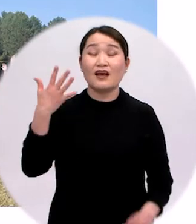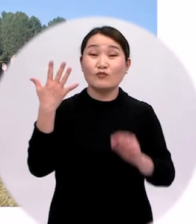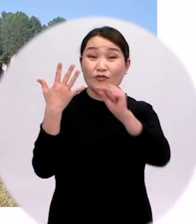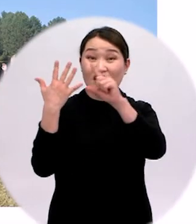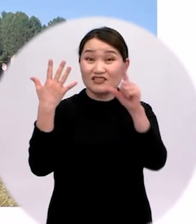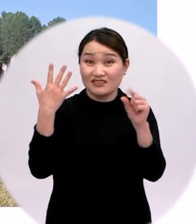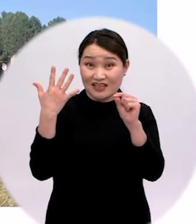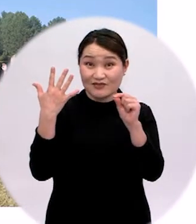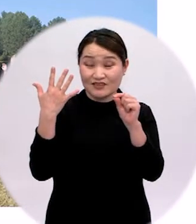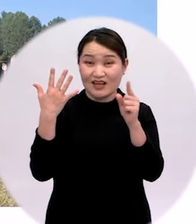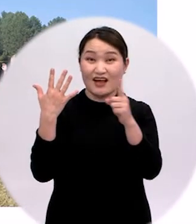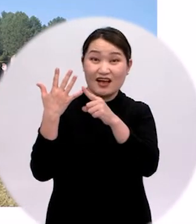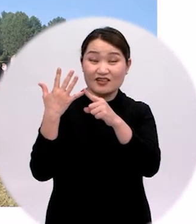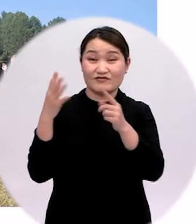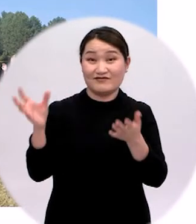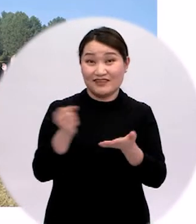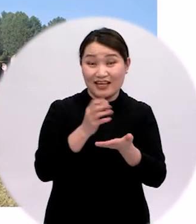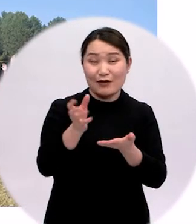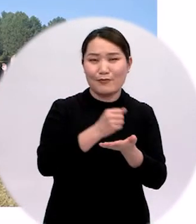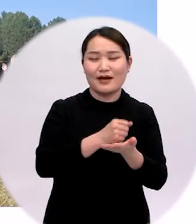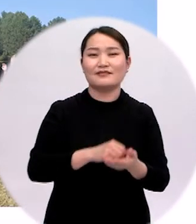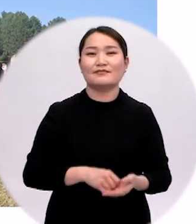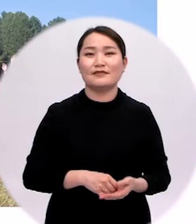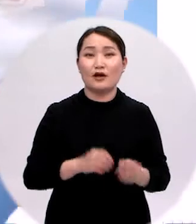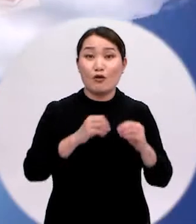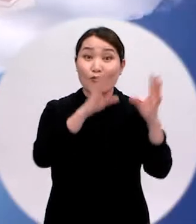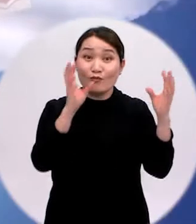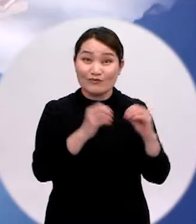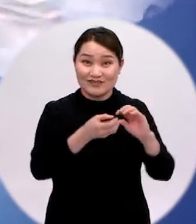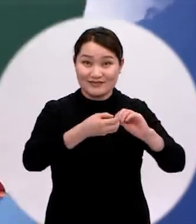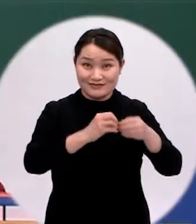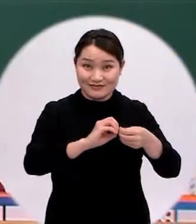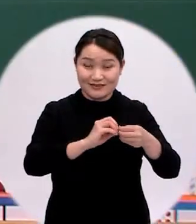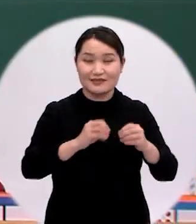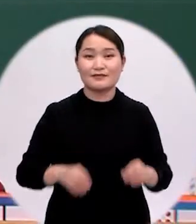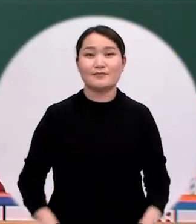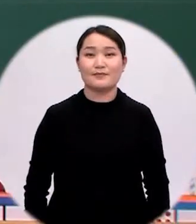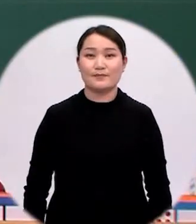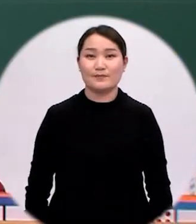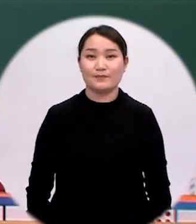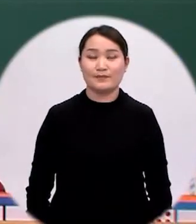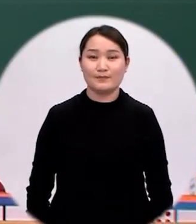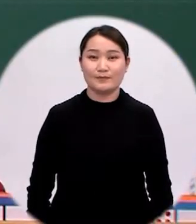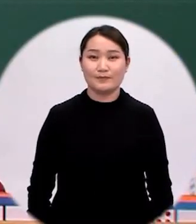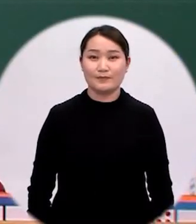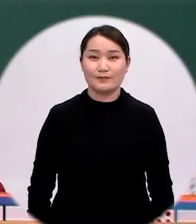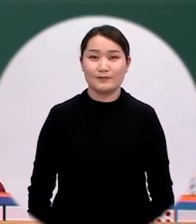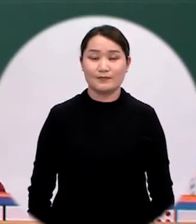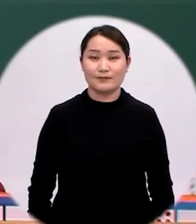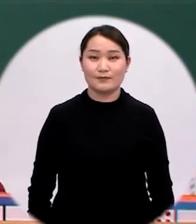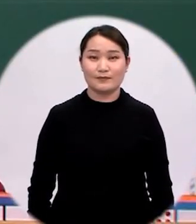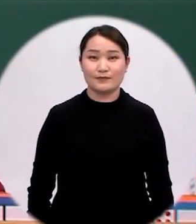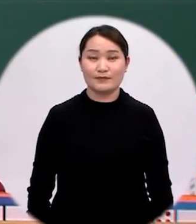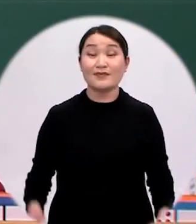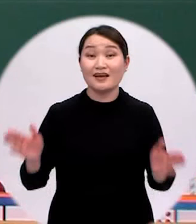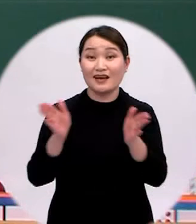хатаж шарлаж унсан навчнуудыг түгээд бүтээл хийж байна. Ярилцсан сэдвийнхээ хүрээнд бүгдээрээ